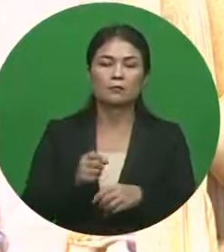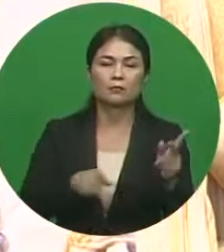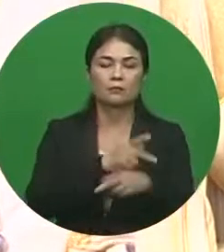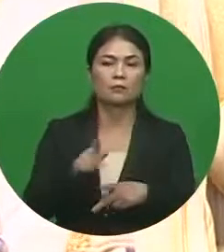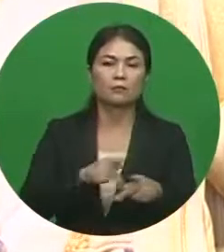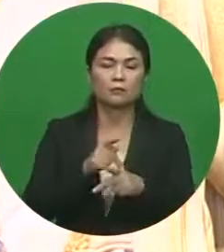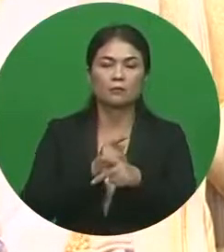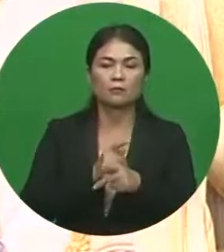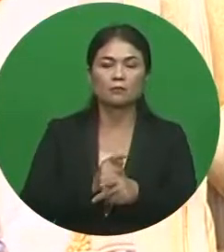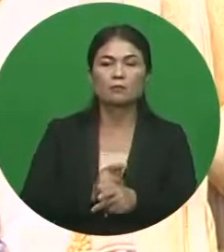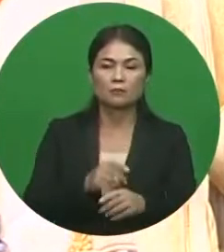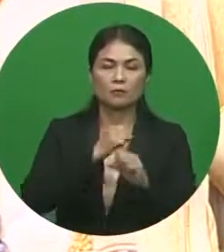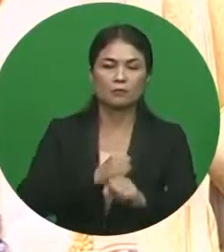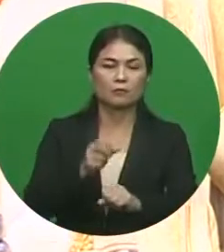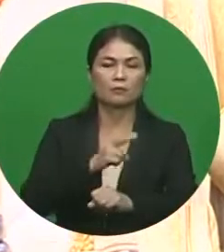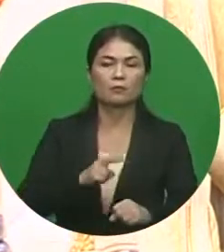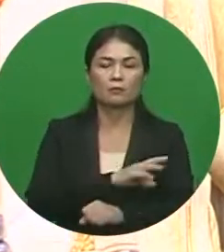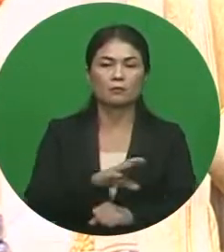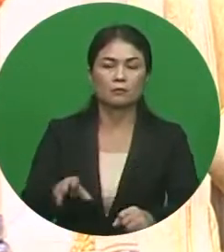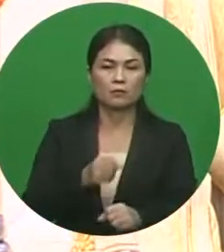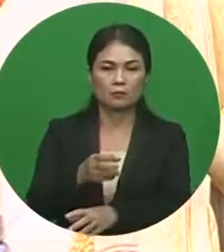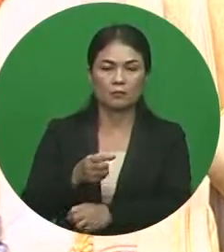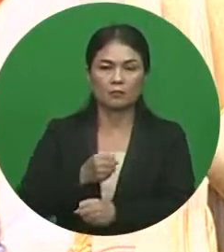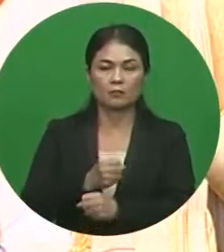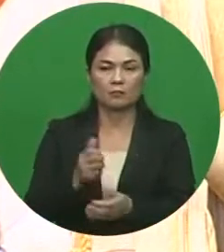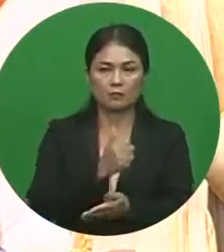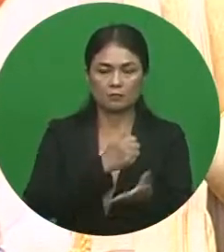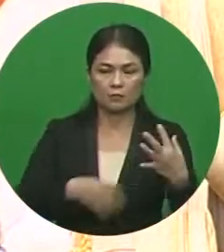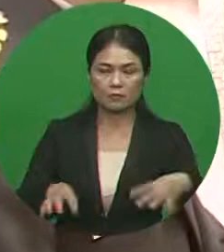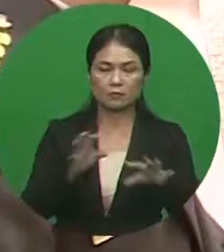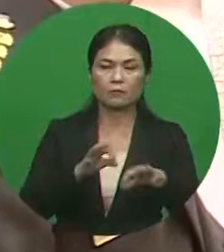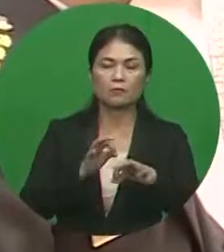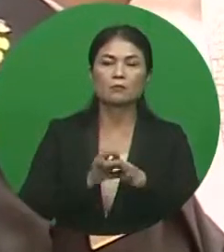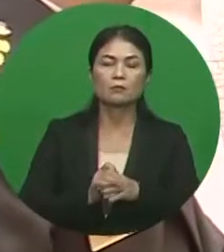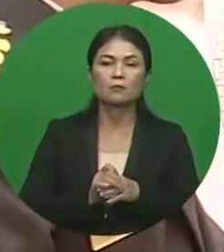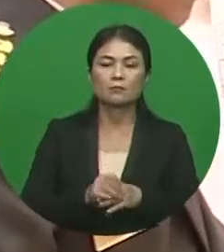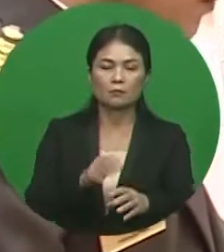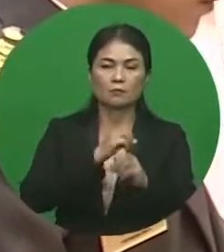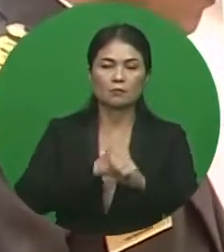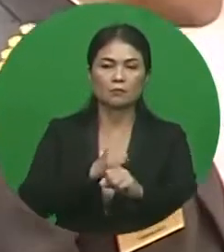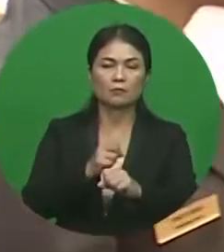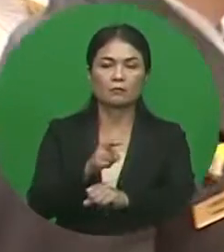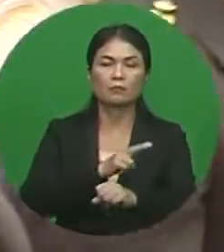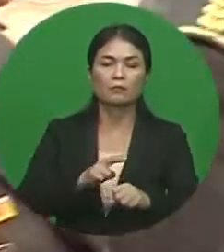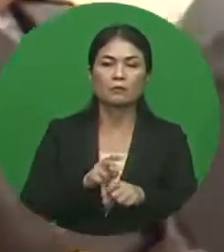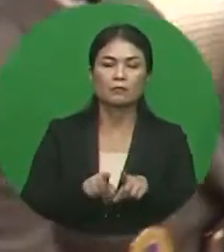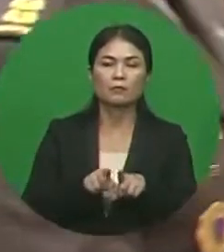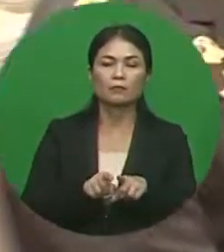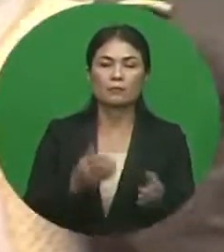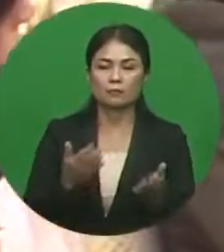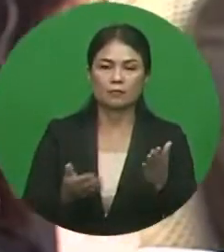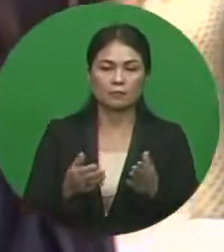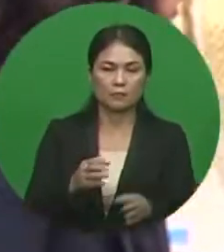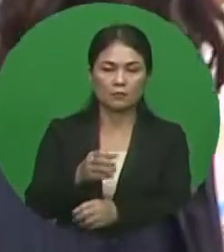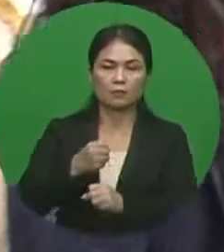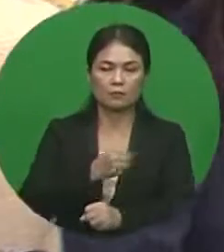នគឺជាខឿនការពារជាតិកម្ពុជាកងទ័ពមានតួនាទីសំខាន់ក្នុងការការពារជាតិដែរប៉ុន្តែកង